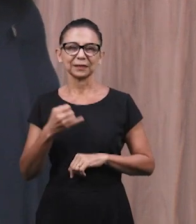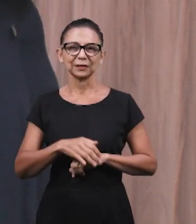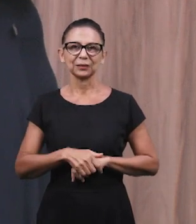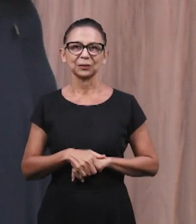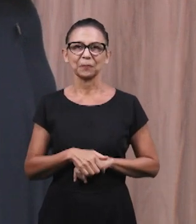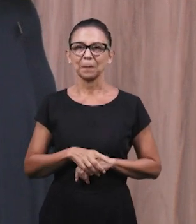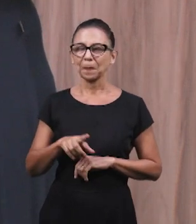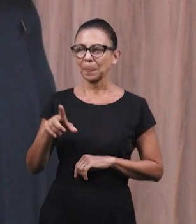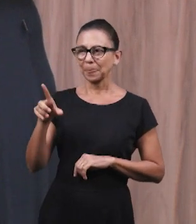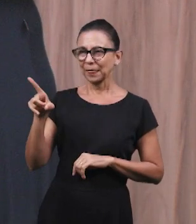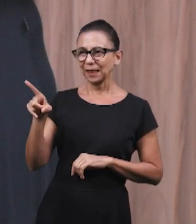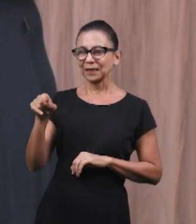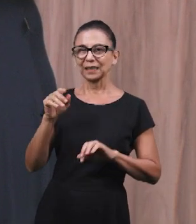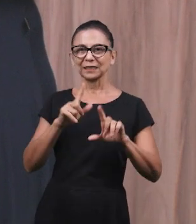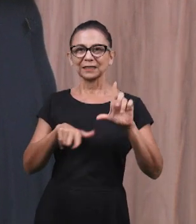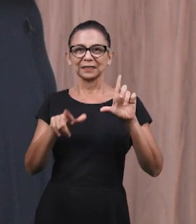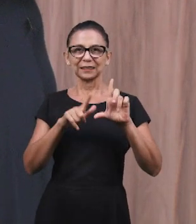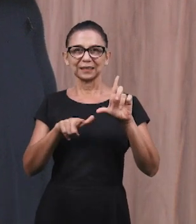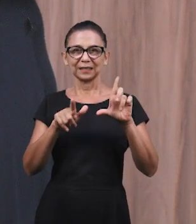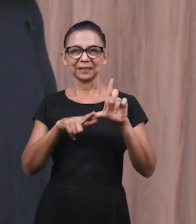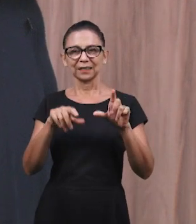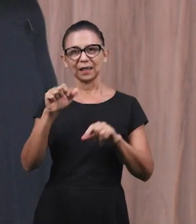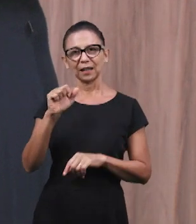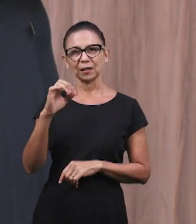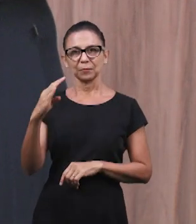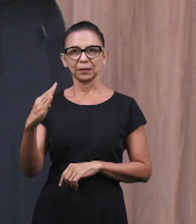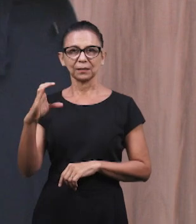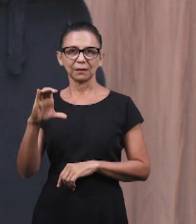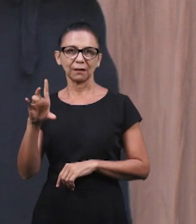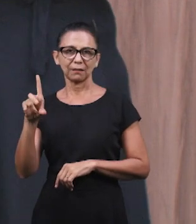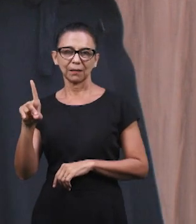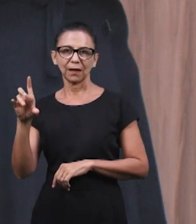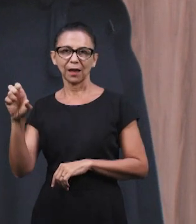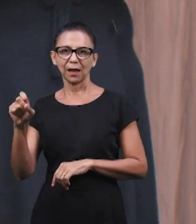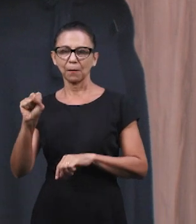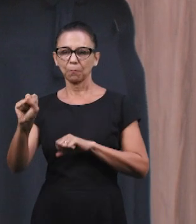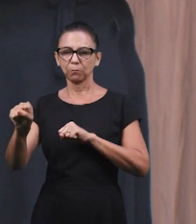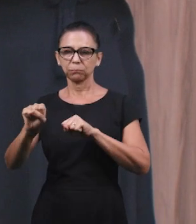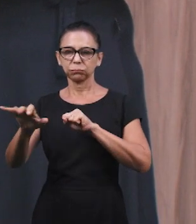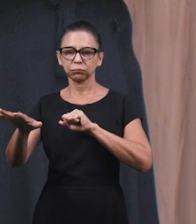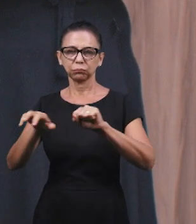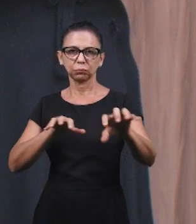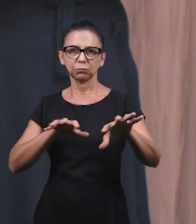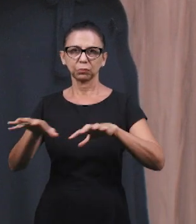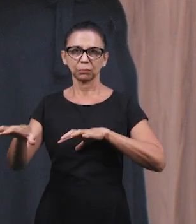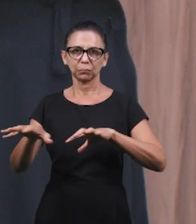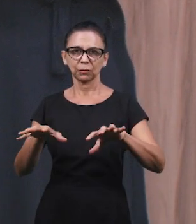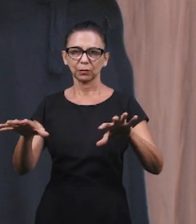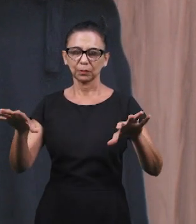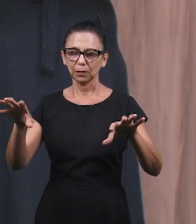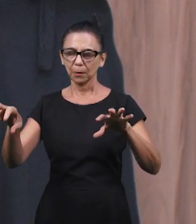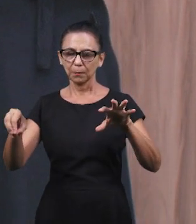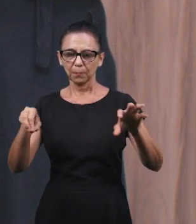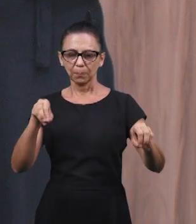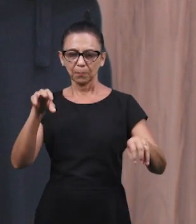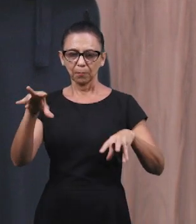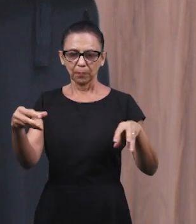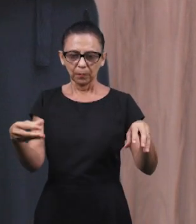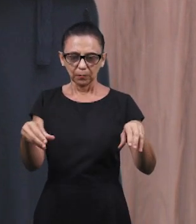avons ici un alphabet mobile utilisé aussi pour des enfants qui portent le trouble de l'autisme ou des